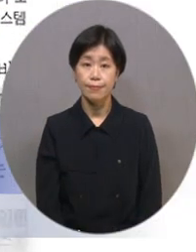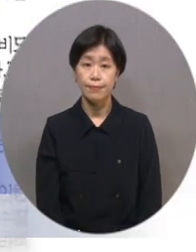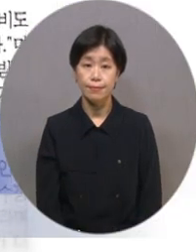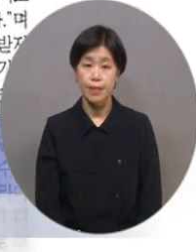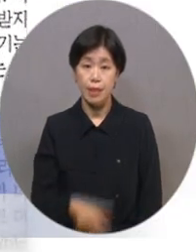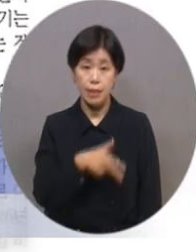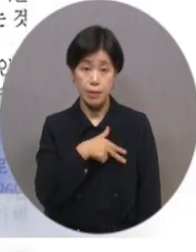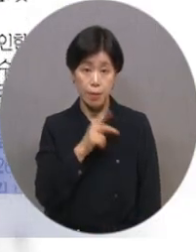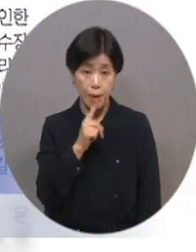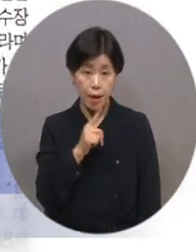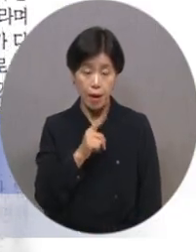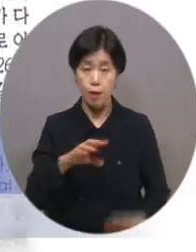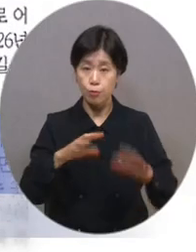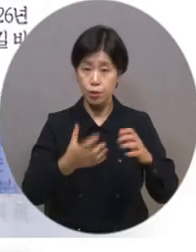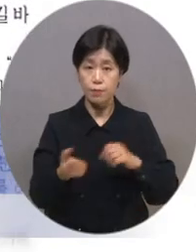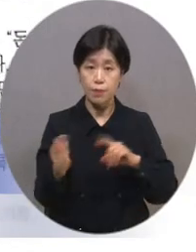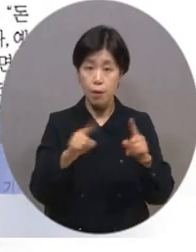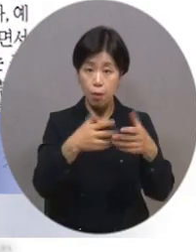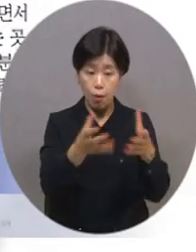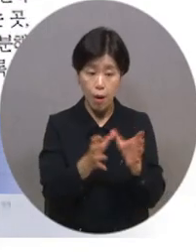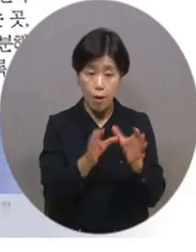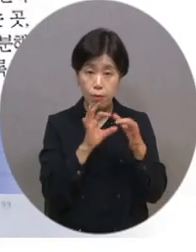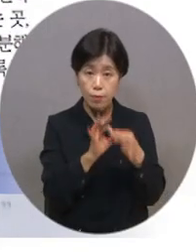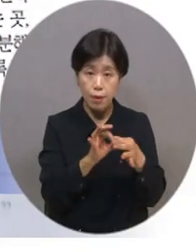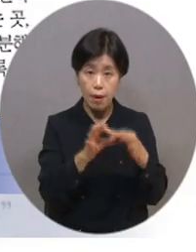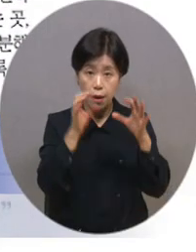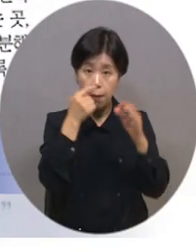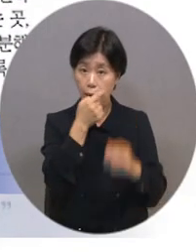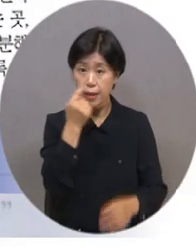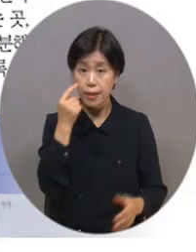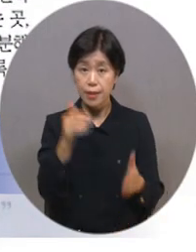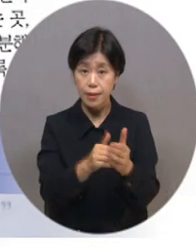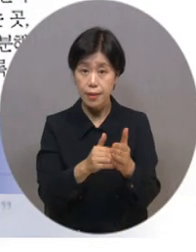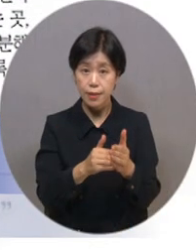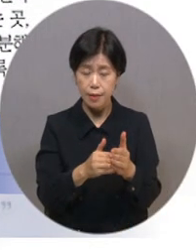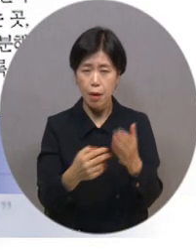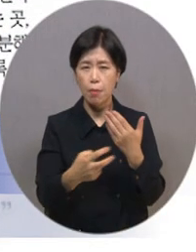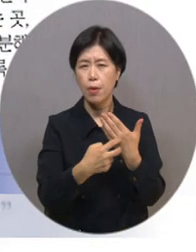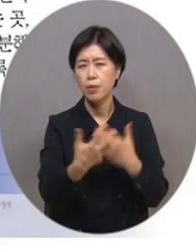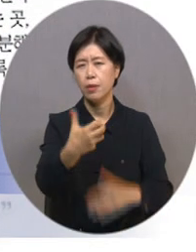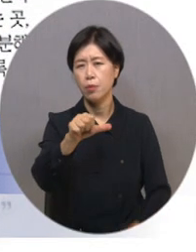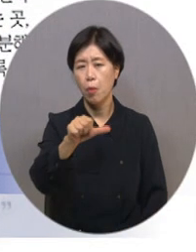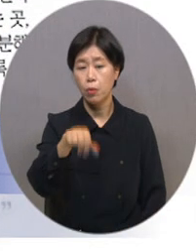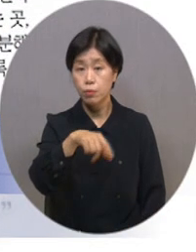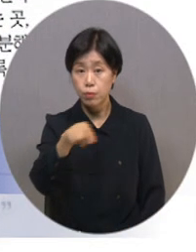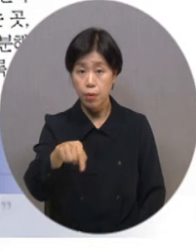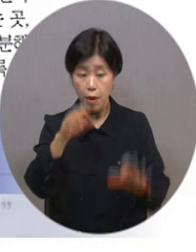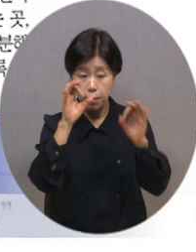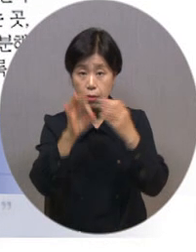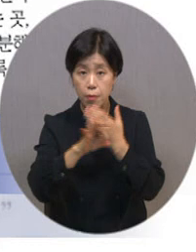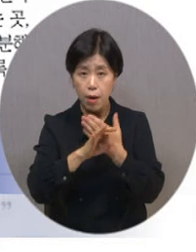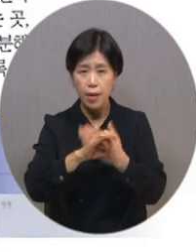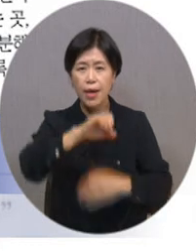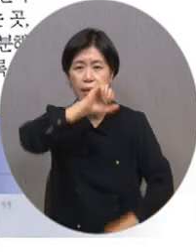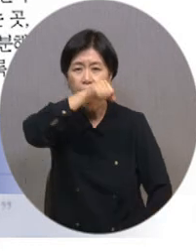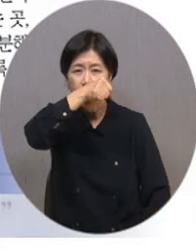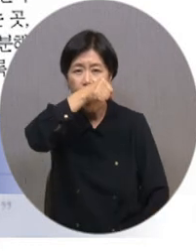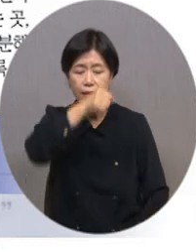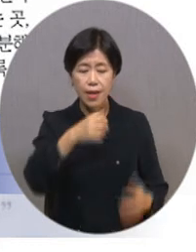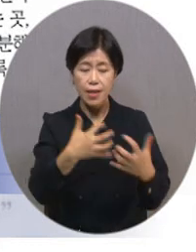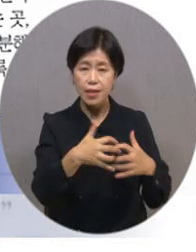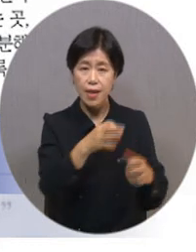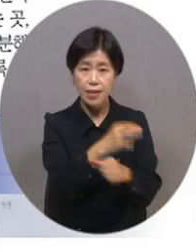서원이 국립제 어원을 통해 확인한여 다섯개 공공병원에 대한 전체 필수 장비 구비 비용이 약